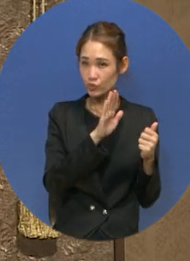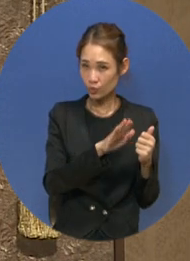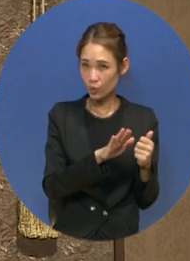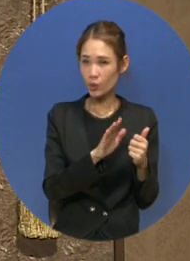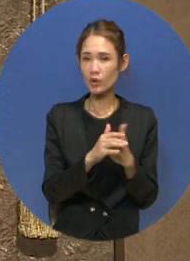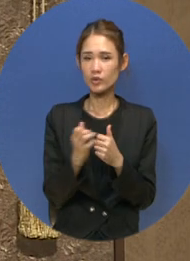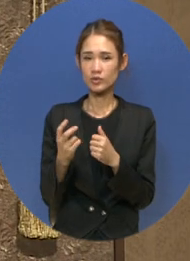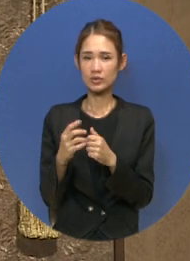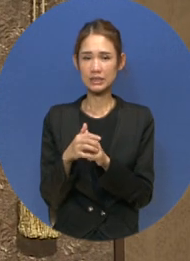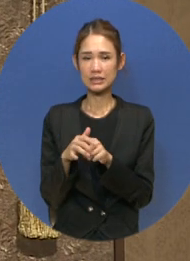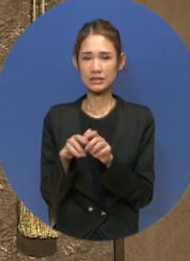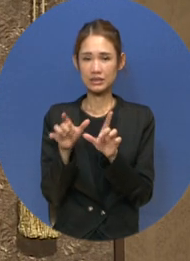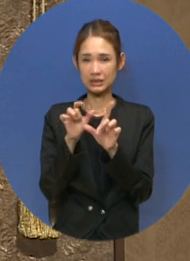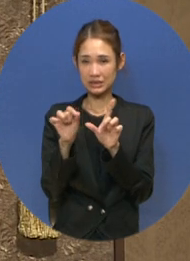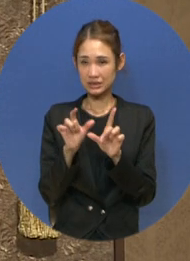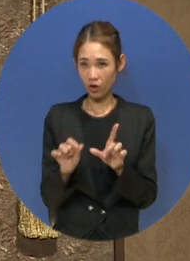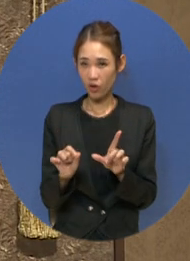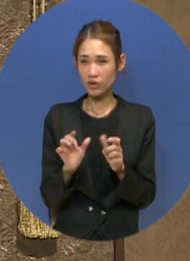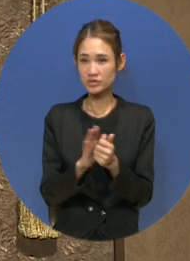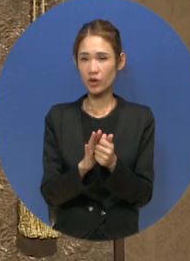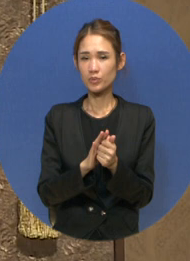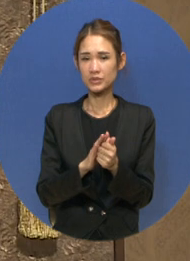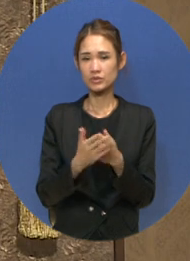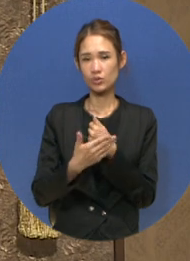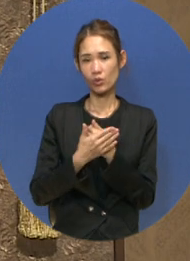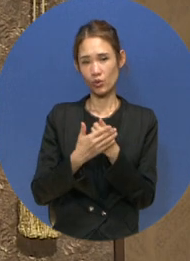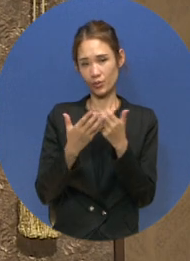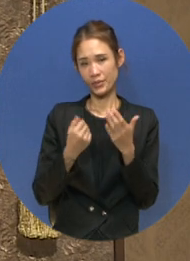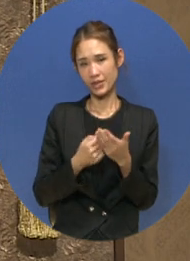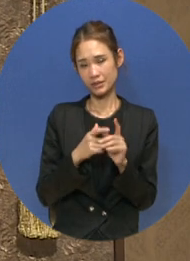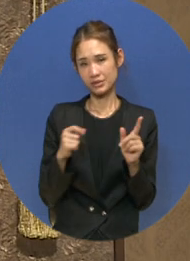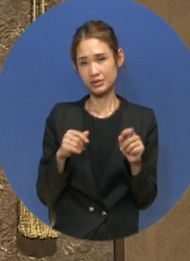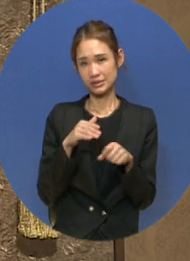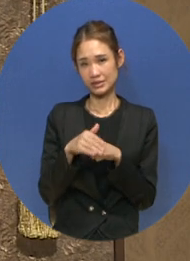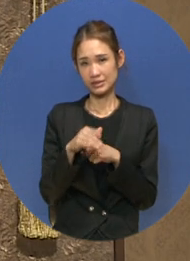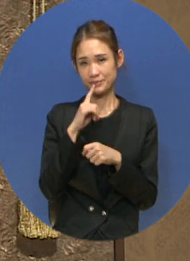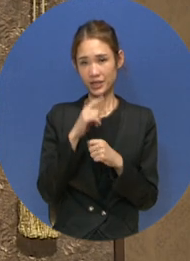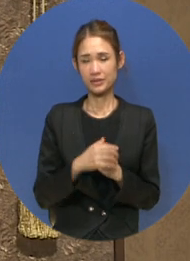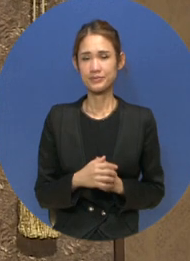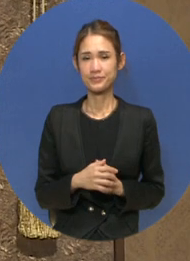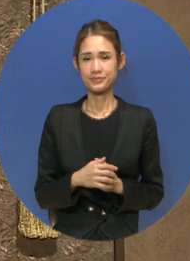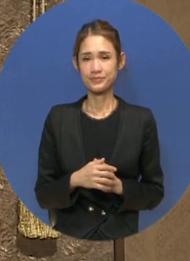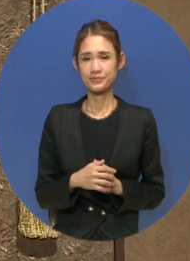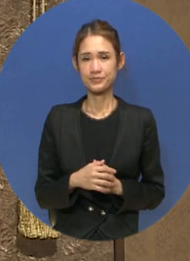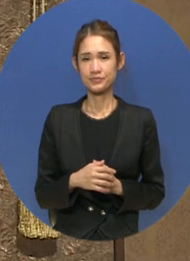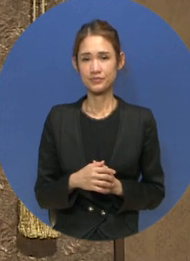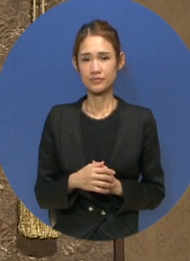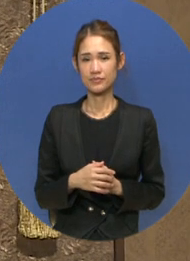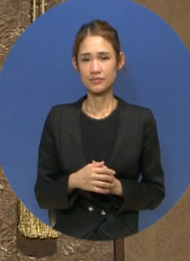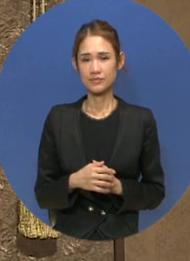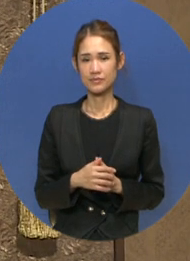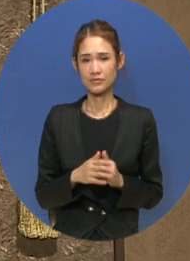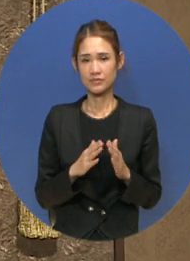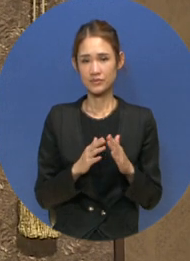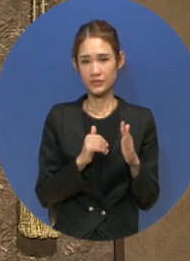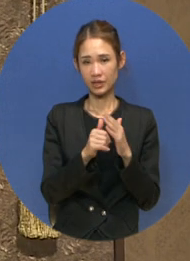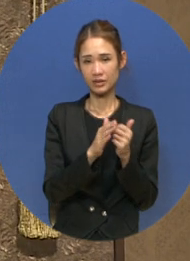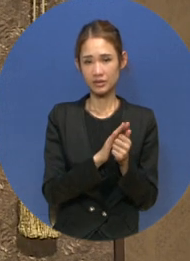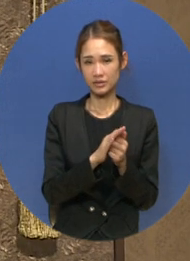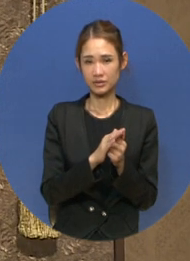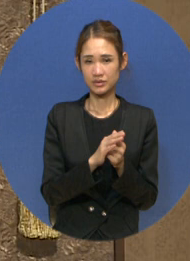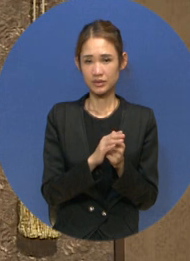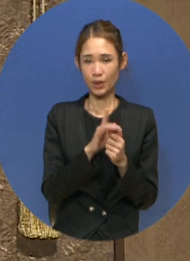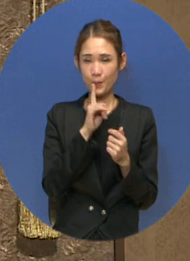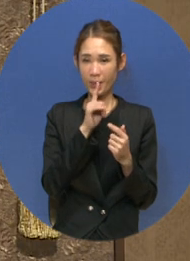일정한 서비스에 대한 부분을 도움을 받는 그런 형태라고 얘기할 수 있습니다. 그래서 제가 서비스에는 뭐 말벗